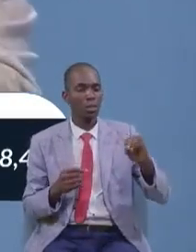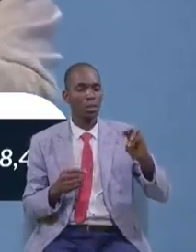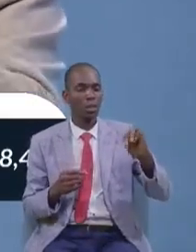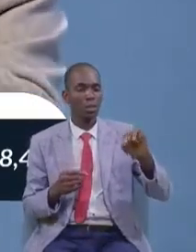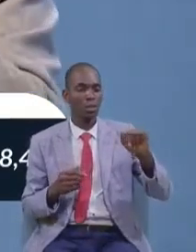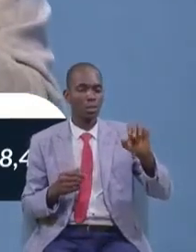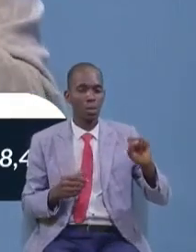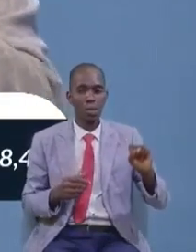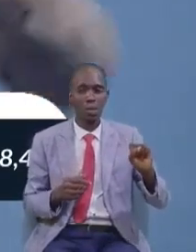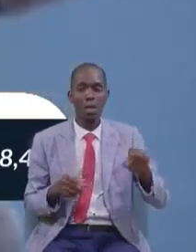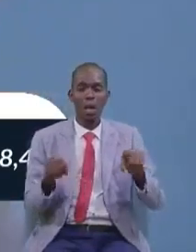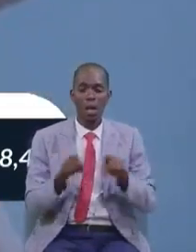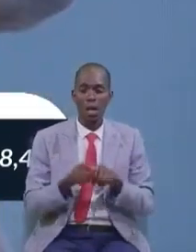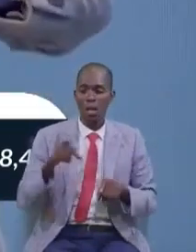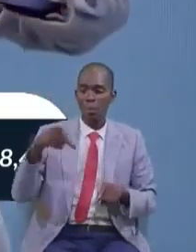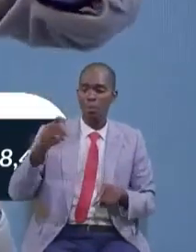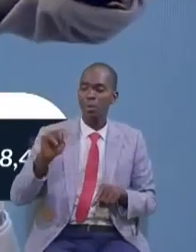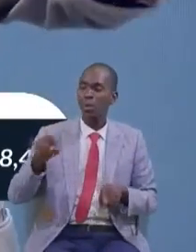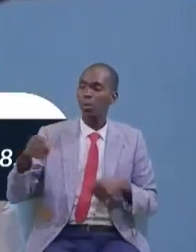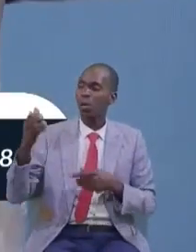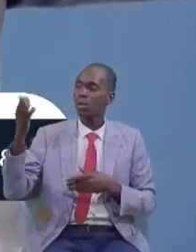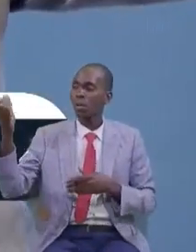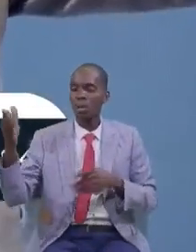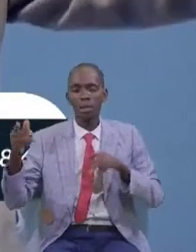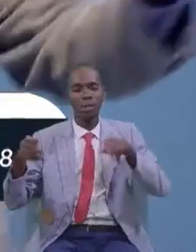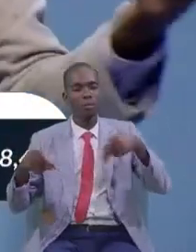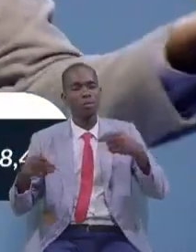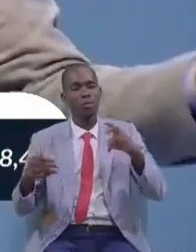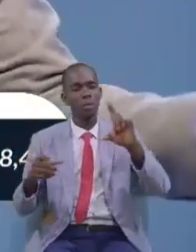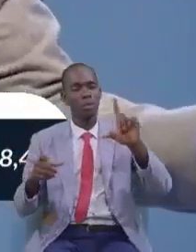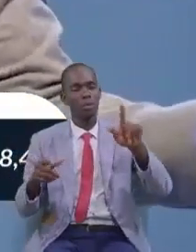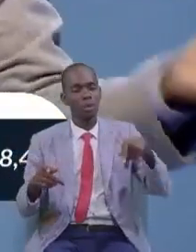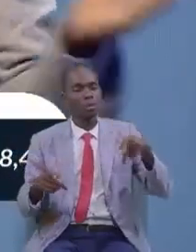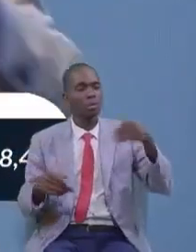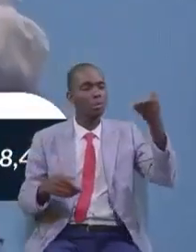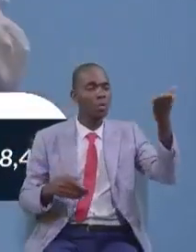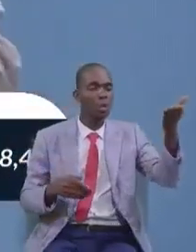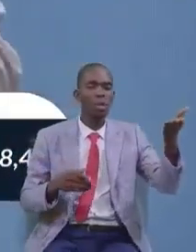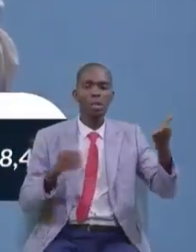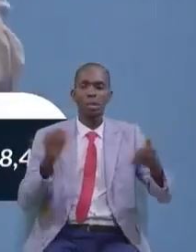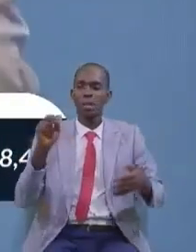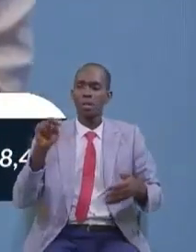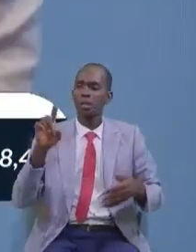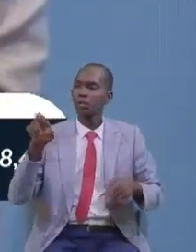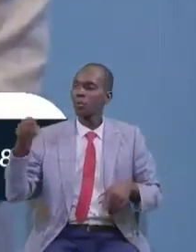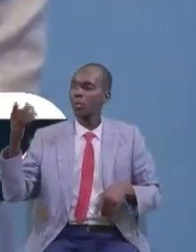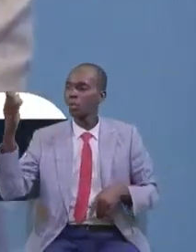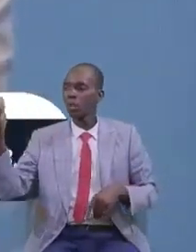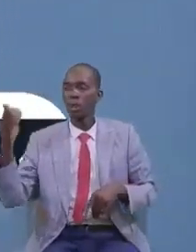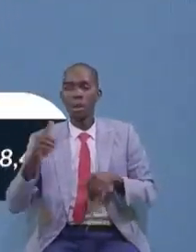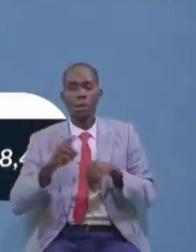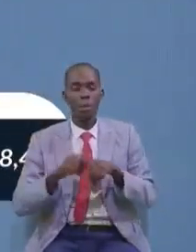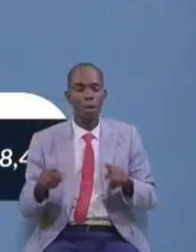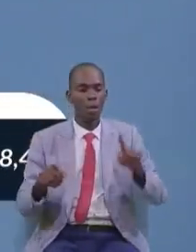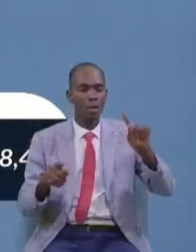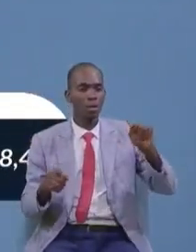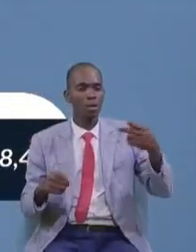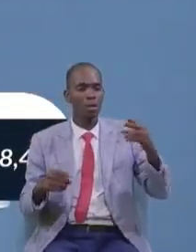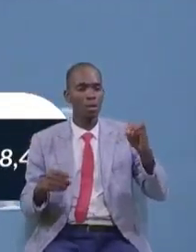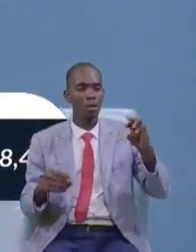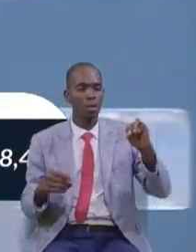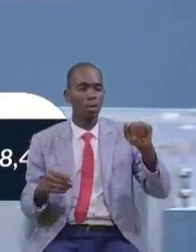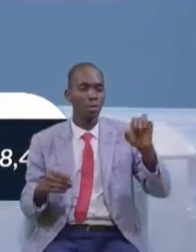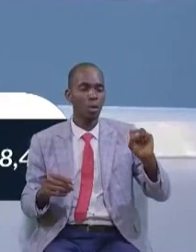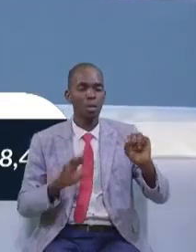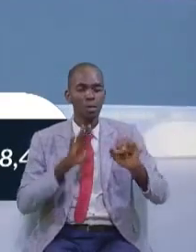As Peter went there, Philip went there, Andrew went there, Thomas came to India. పేతురు అటు వెళ్తే,